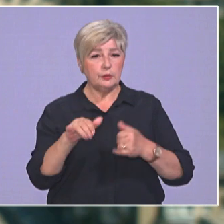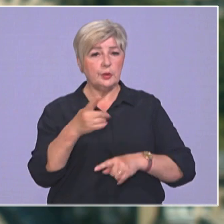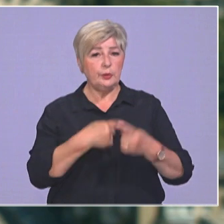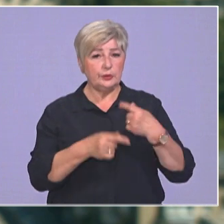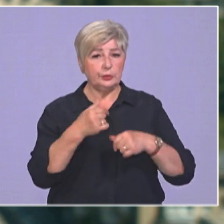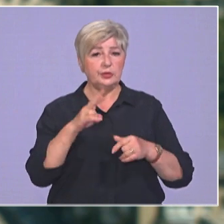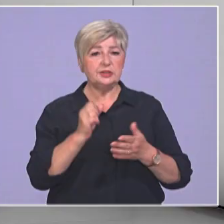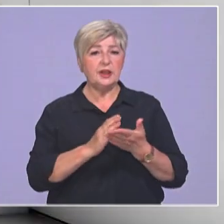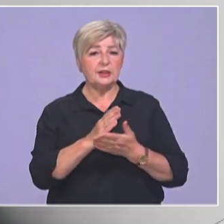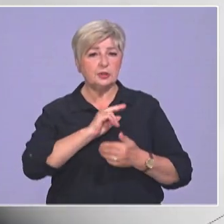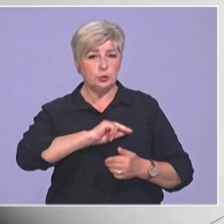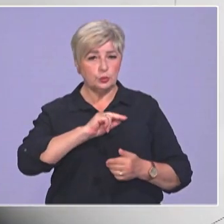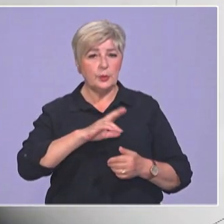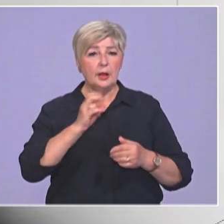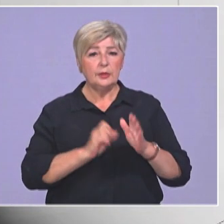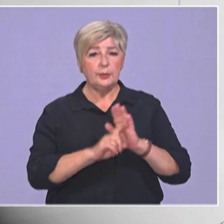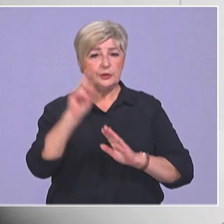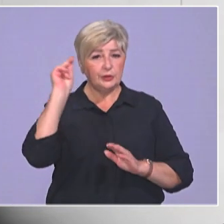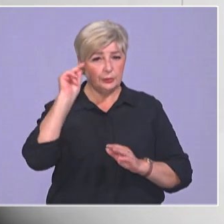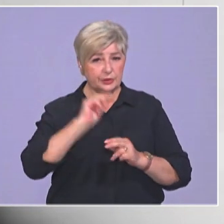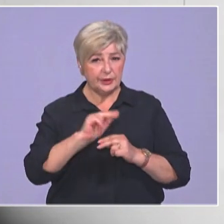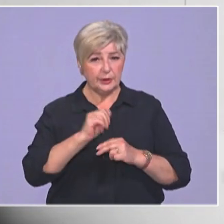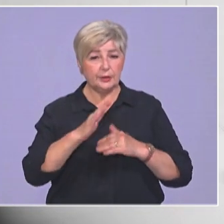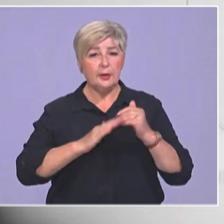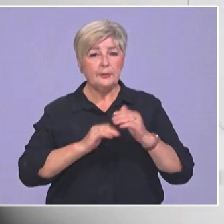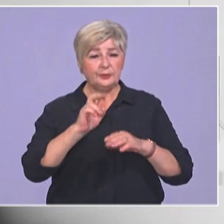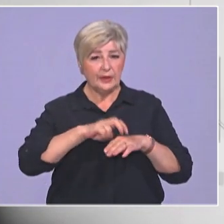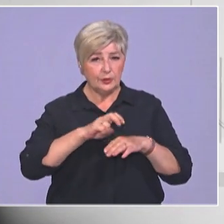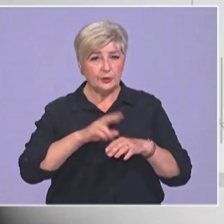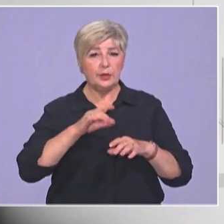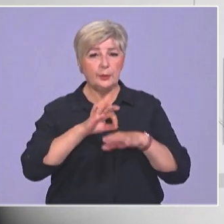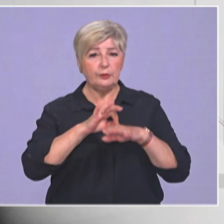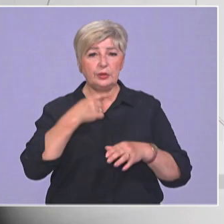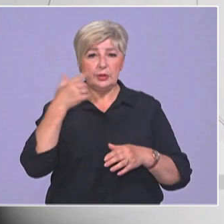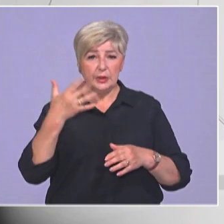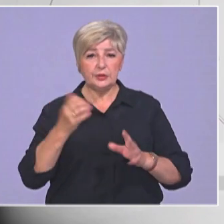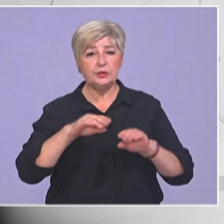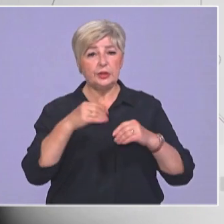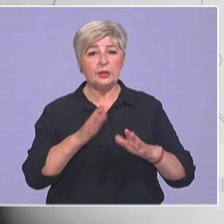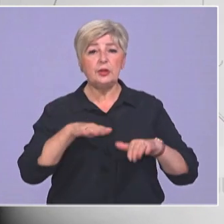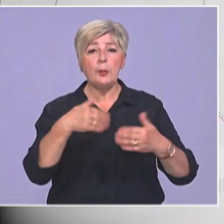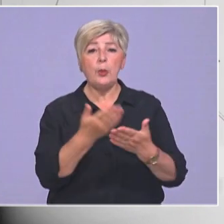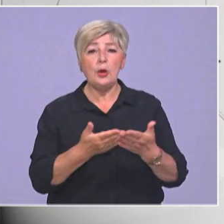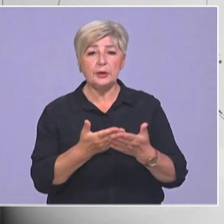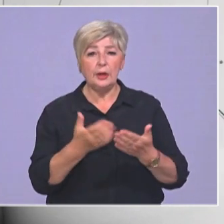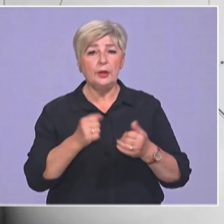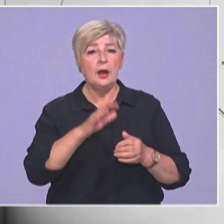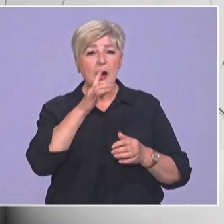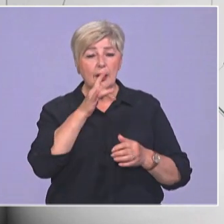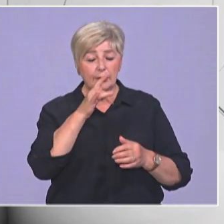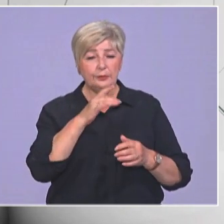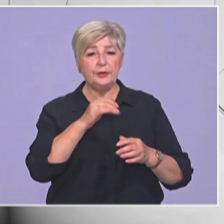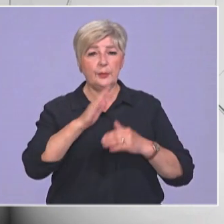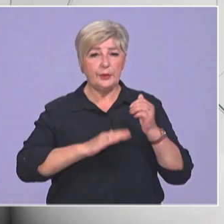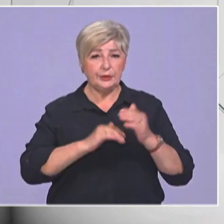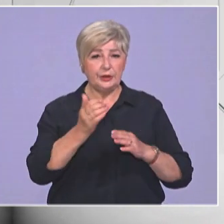службу. На початку заняття фахівчині провели лекцію та надали поради, а під час практичної частини організували